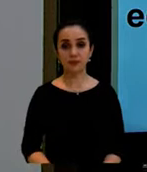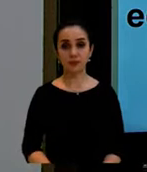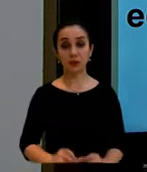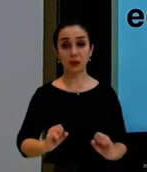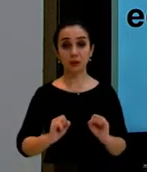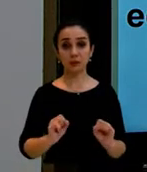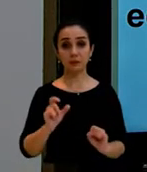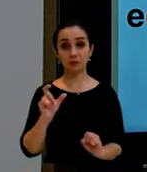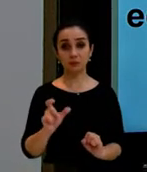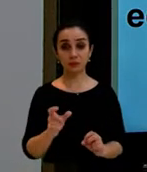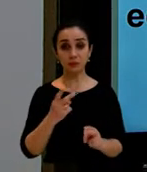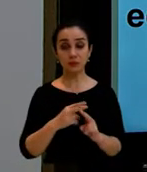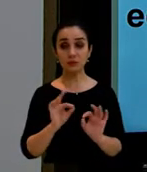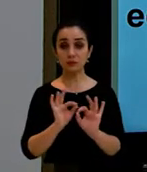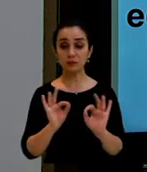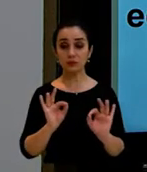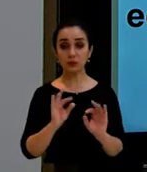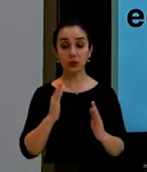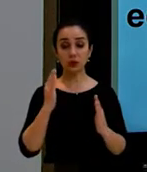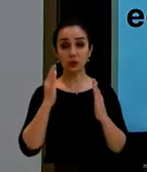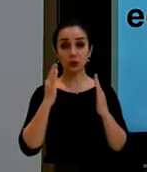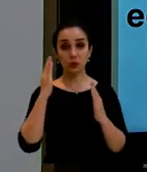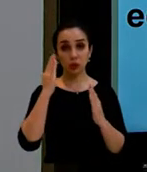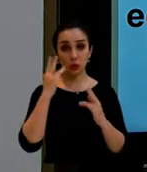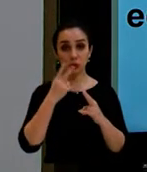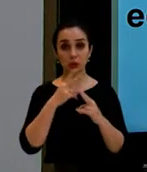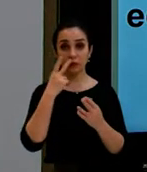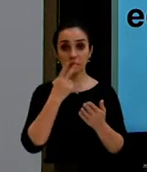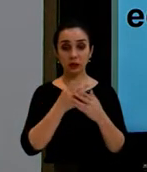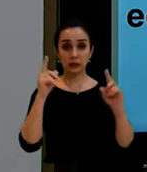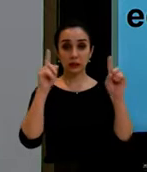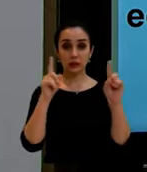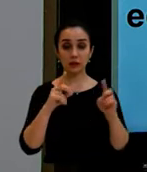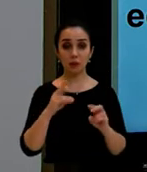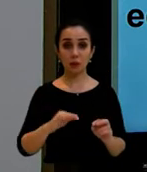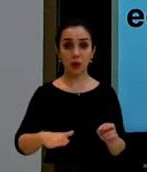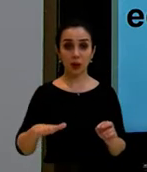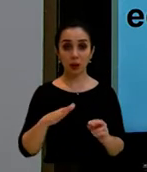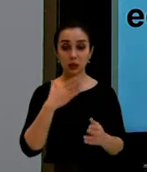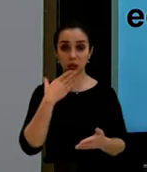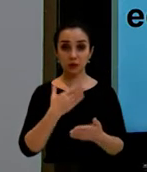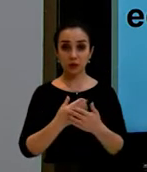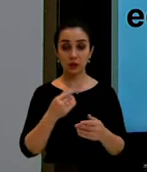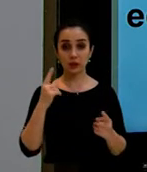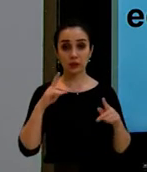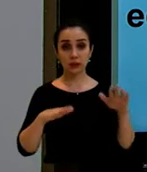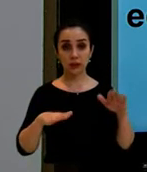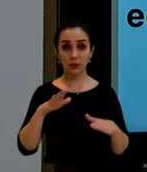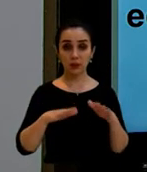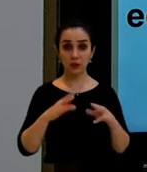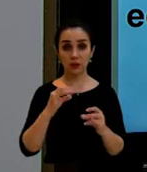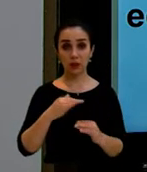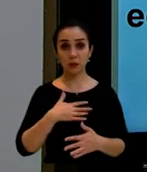Герой в это прекрасное сонное время обращается к звезде полей со своими сомнениями